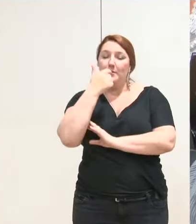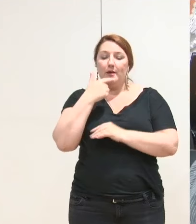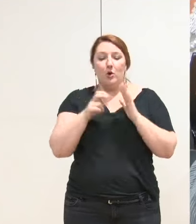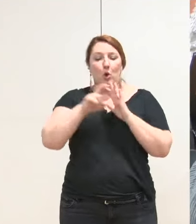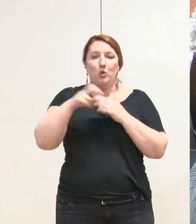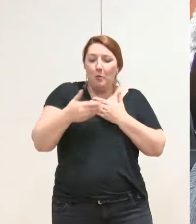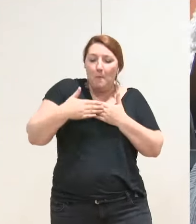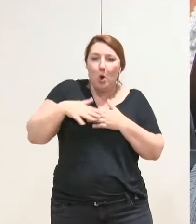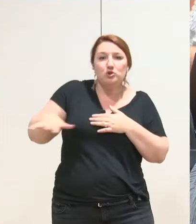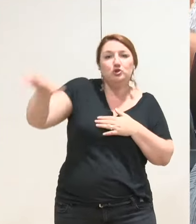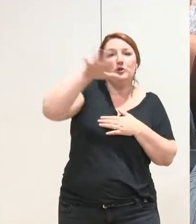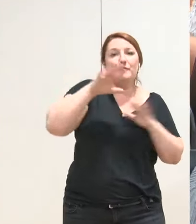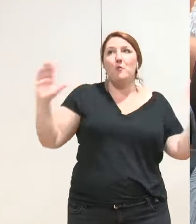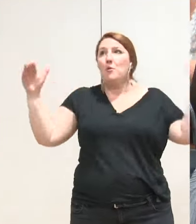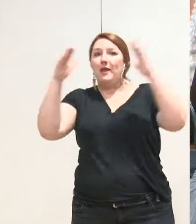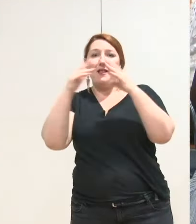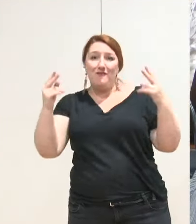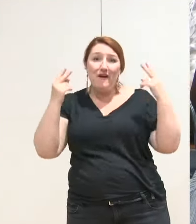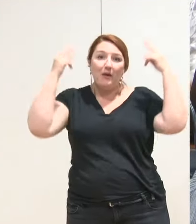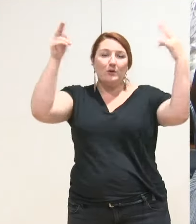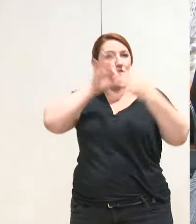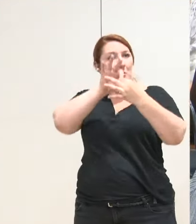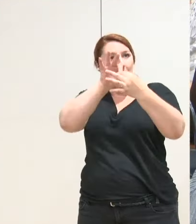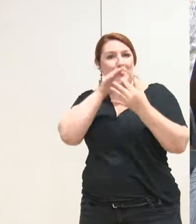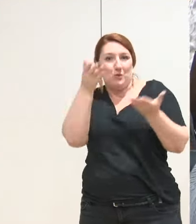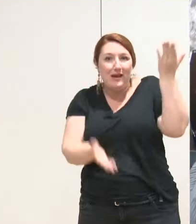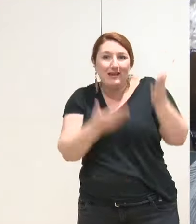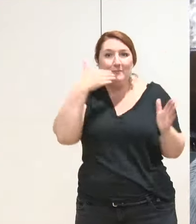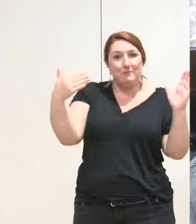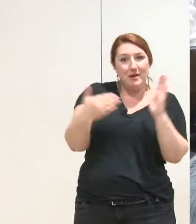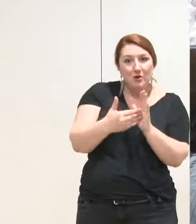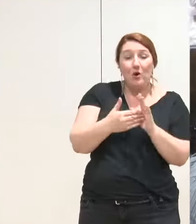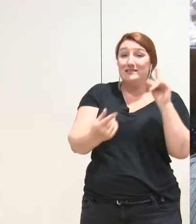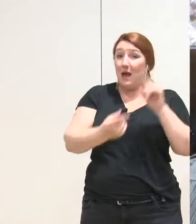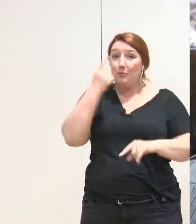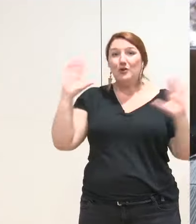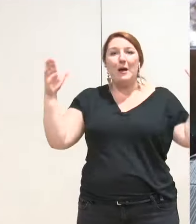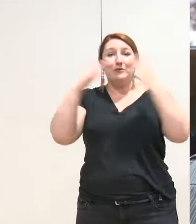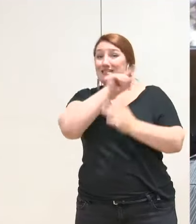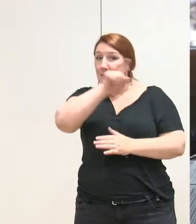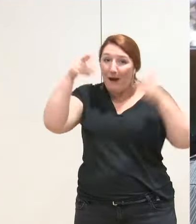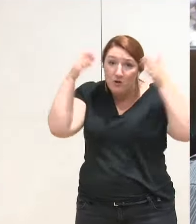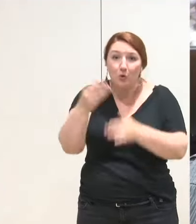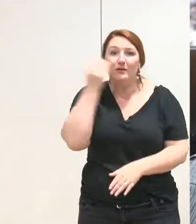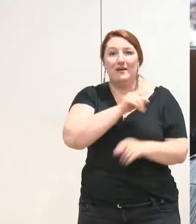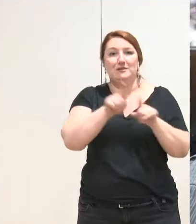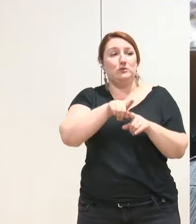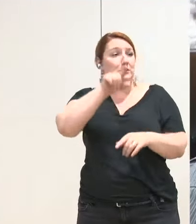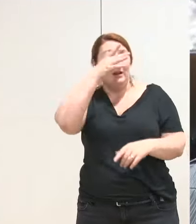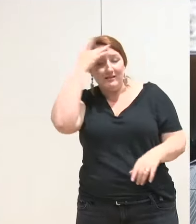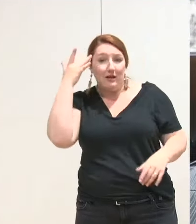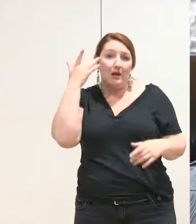Grenoble dans une relation plus équilibrée et en insistant sur la montagne quatre saisons ce qui est vecteur de développement économique et de